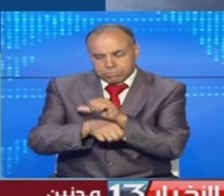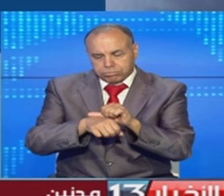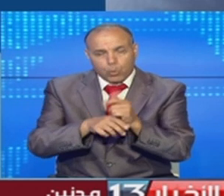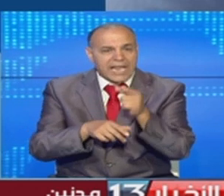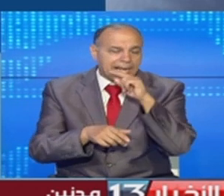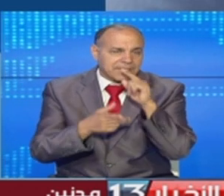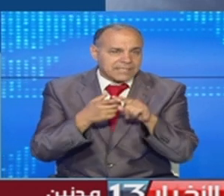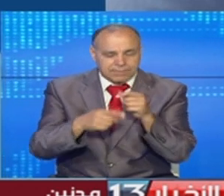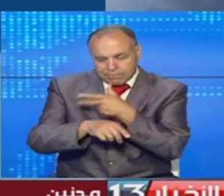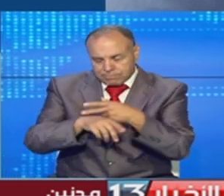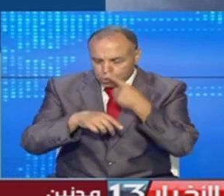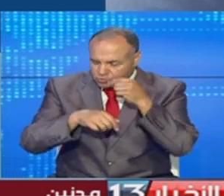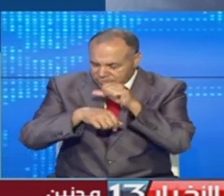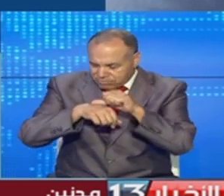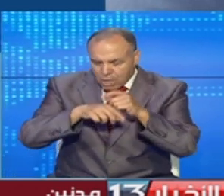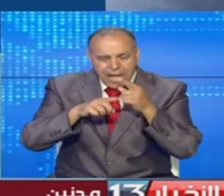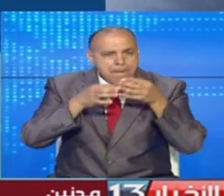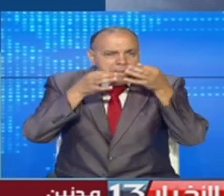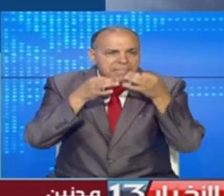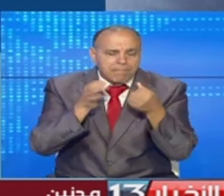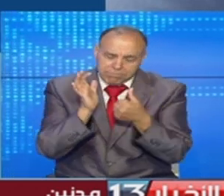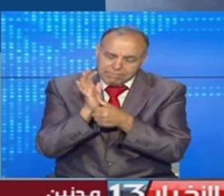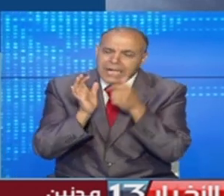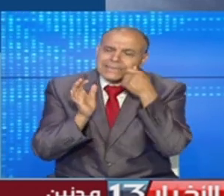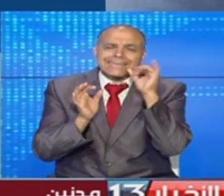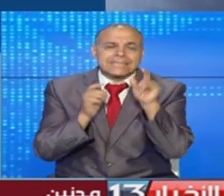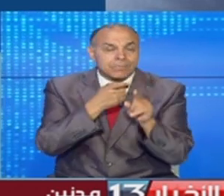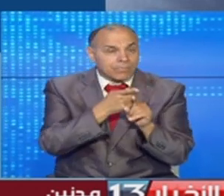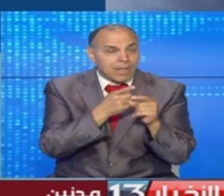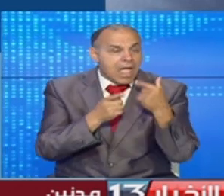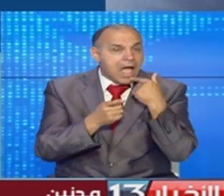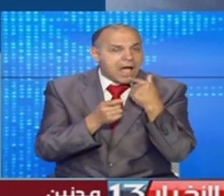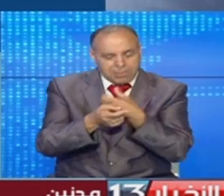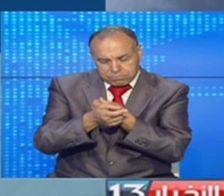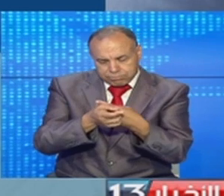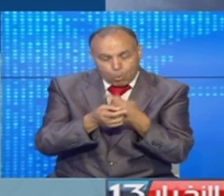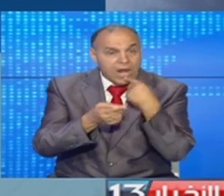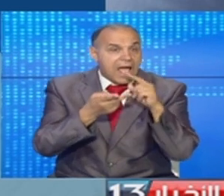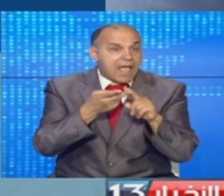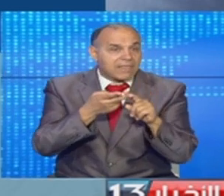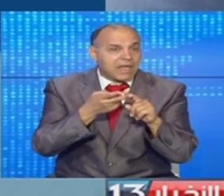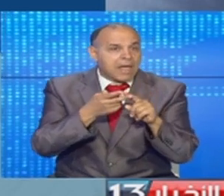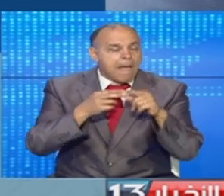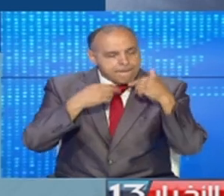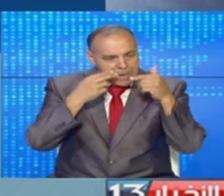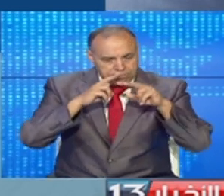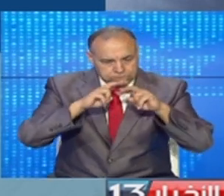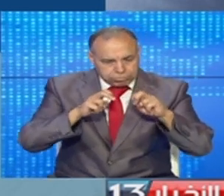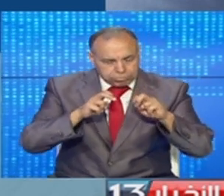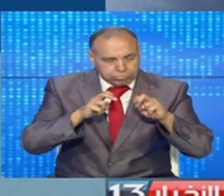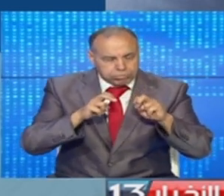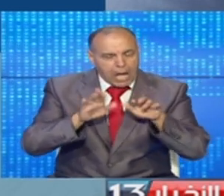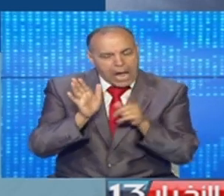بجابس للتشريح وتحديد هويتها من خلال أخذ الحمض النووي، ليتم بعد إتمام